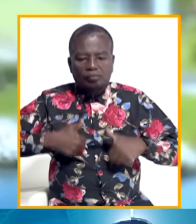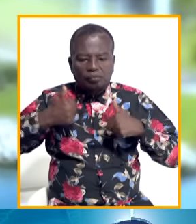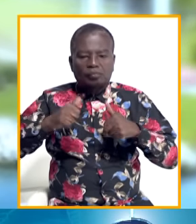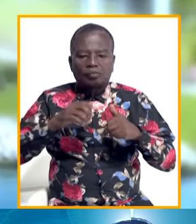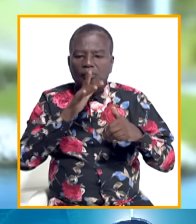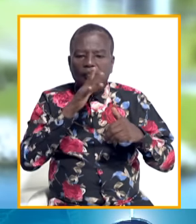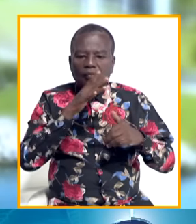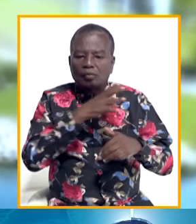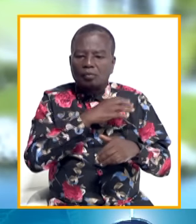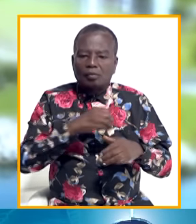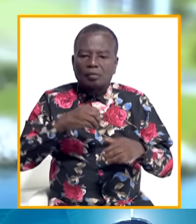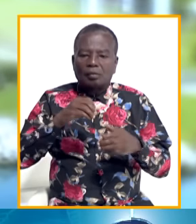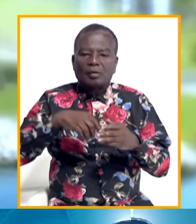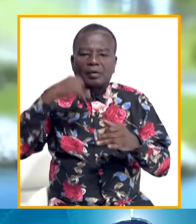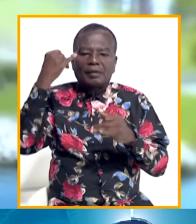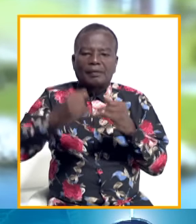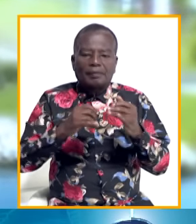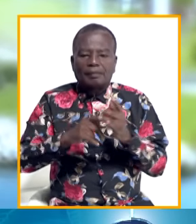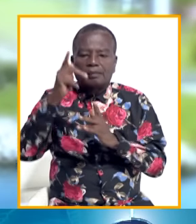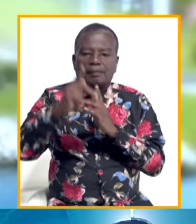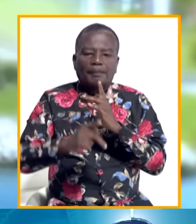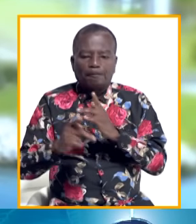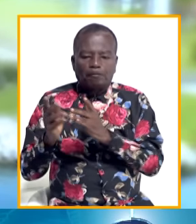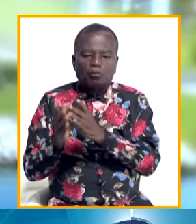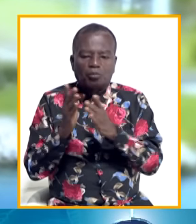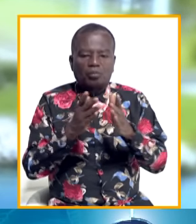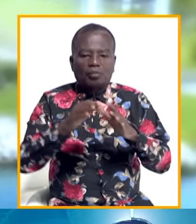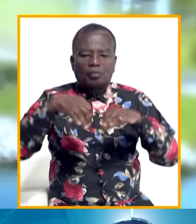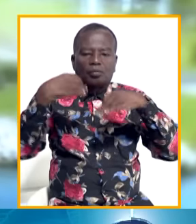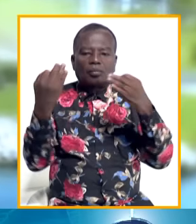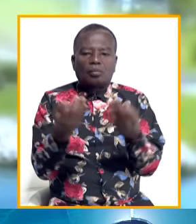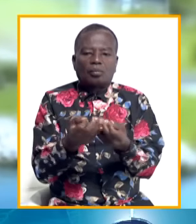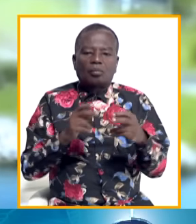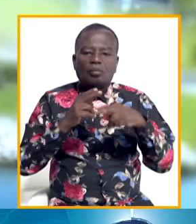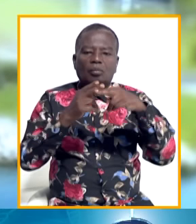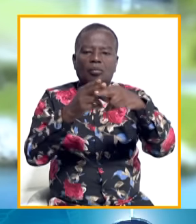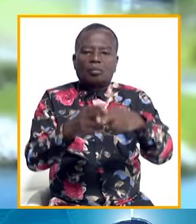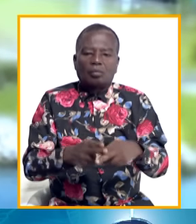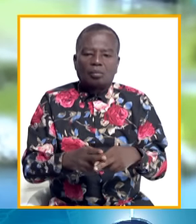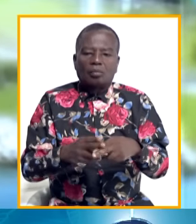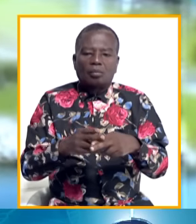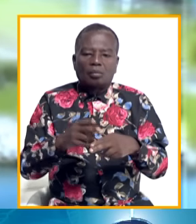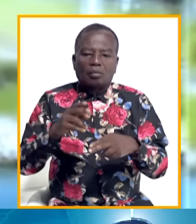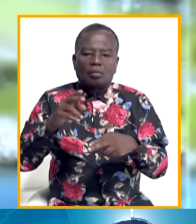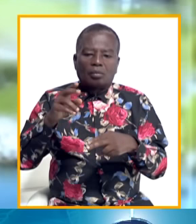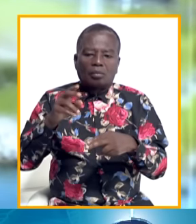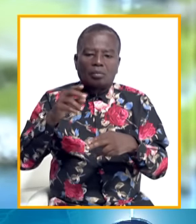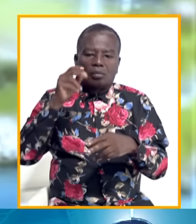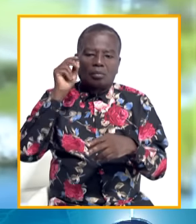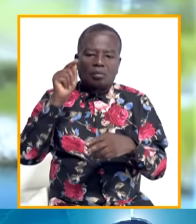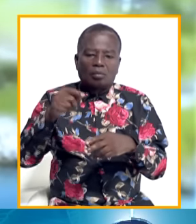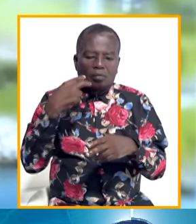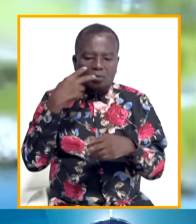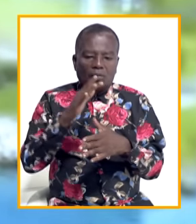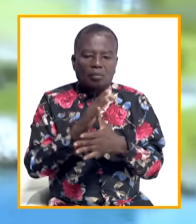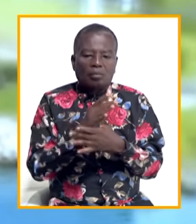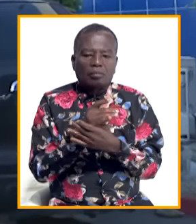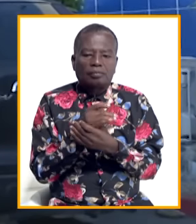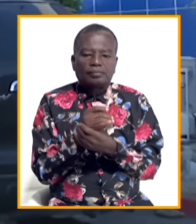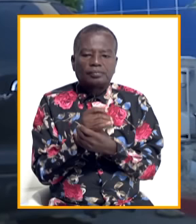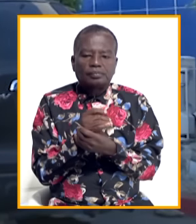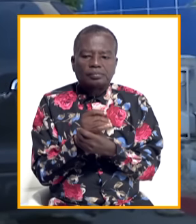On l'apprend au terme du projet de planification familiale dénommé DMPA-SE, le point de Dieng Guessant.